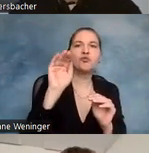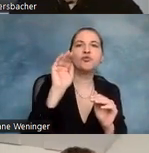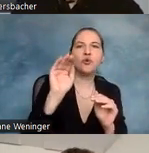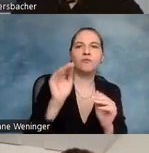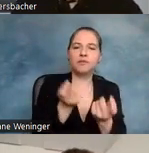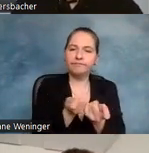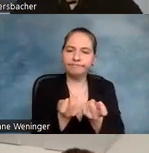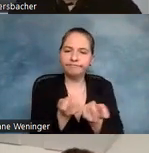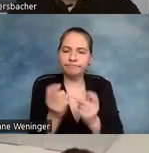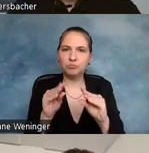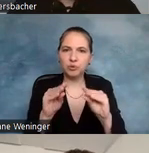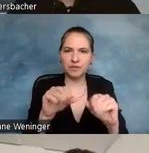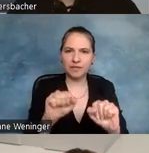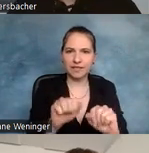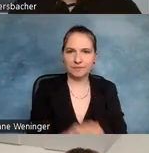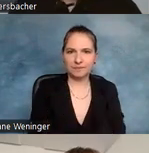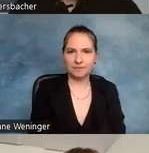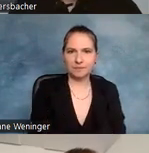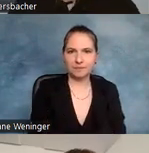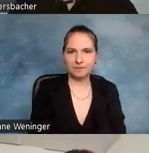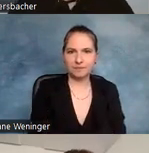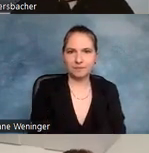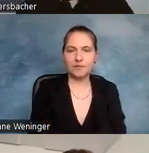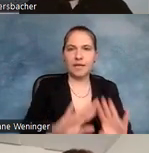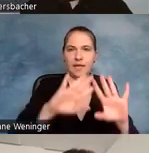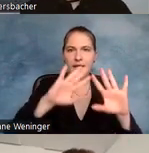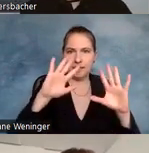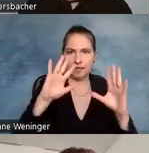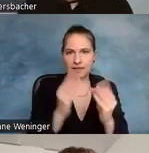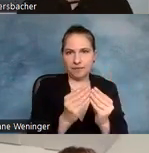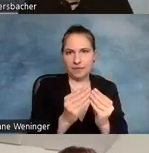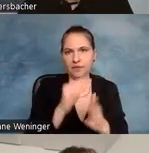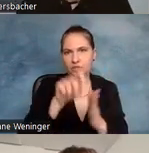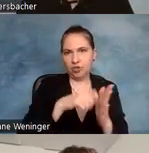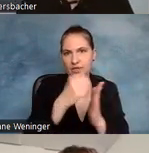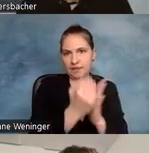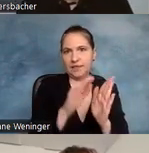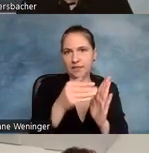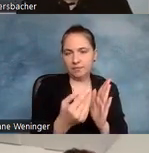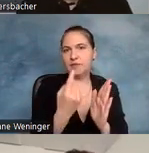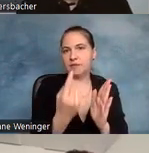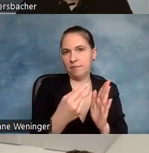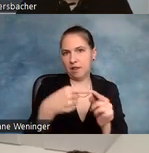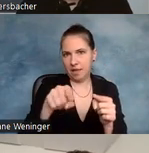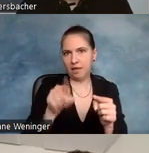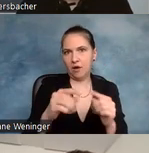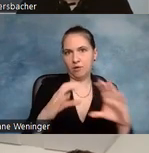anwenden könnt. Wie gesagt, es gibt eine komplette Checkliste. Ich habe euch den Link in den Chat gestellt, wenn man das